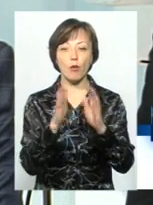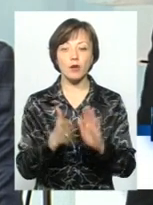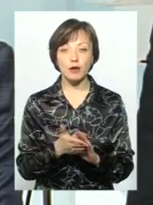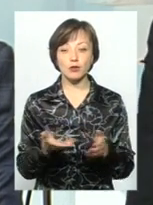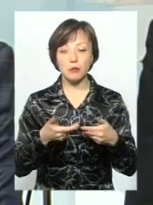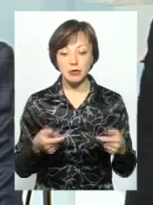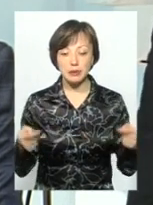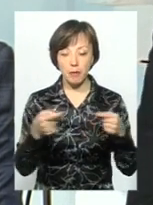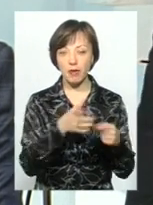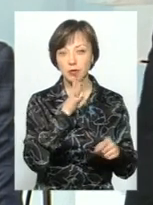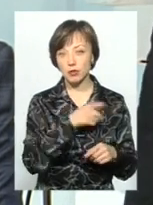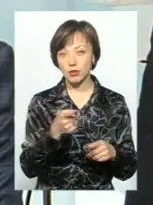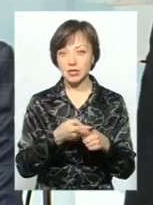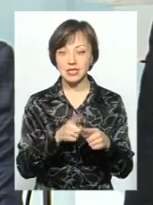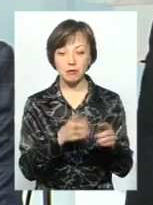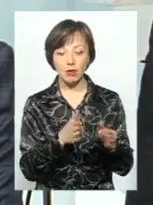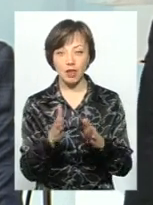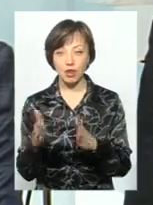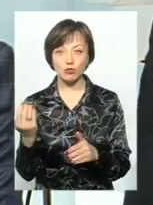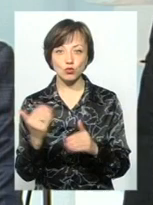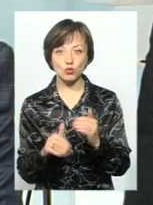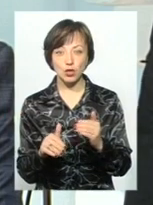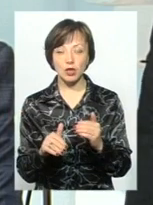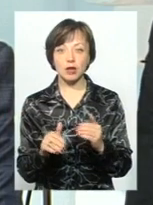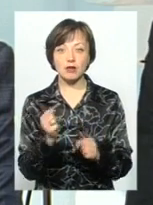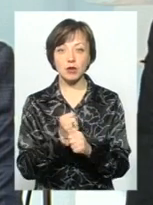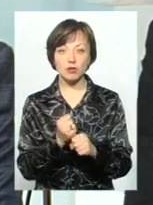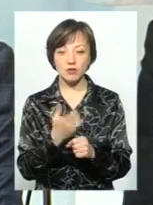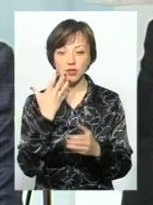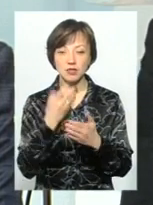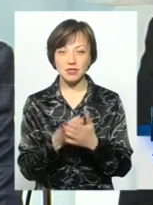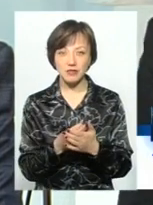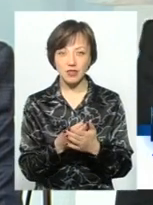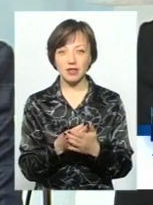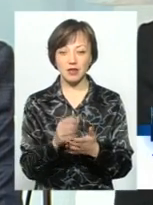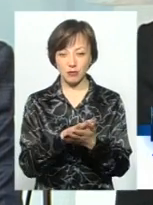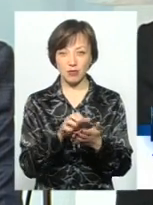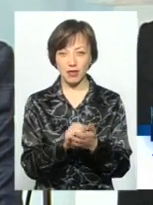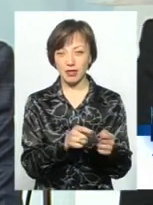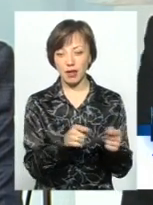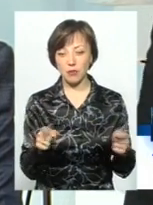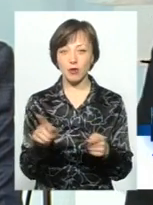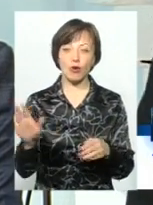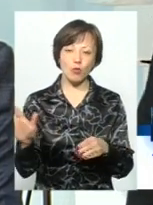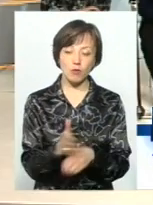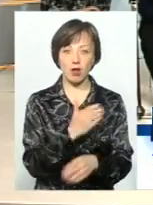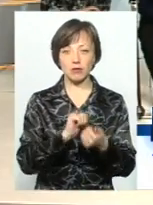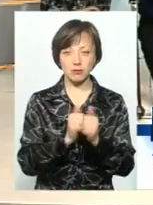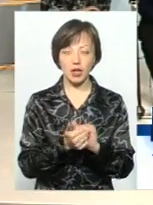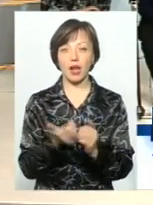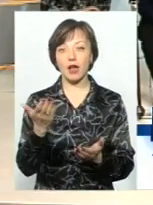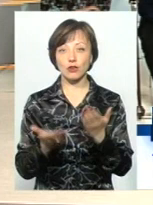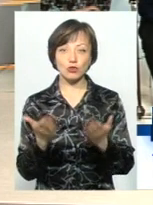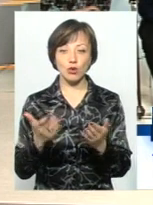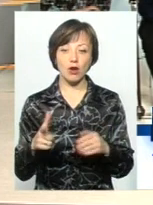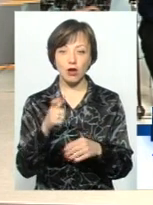певний період часу оці мережі, які вже відпрацювали свій амортизаційний термін, вивели з експлуатації. Якщо там є газорозподільче обладнання,